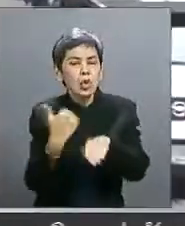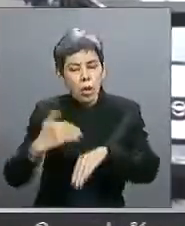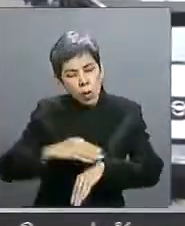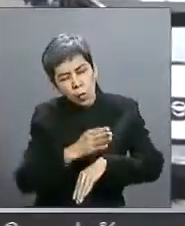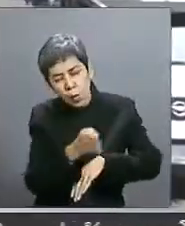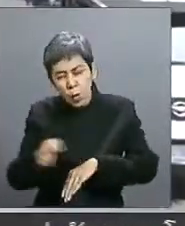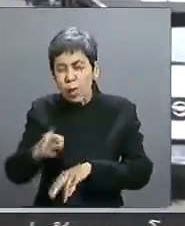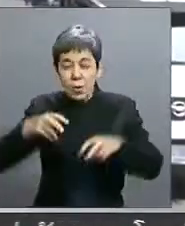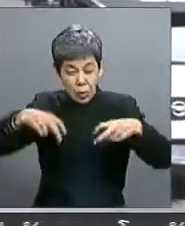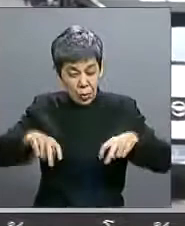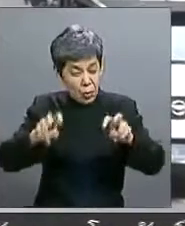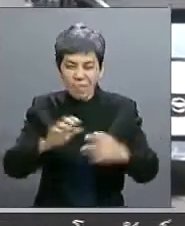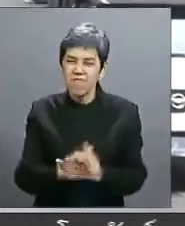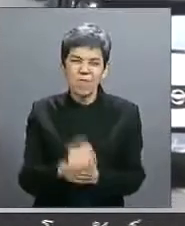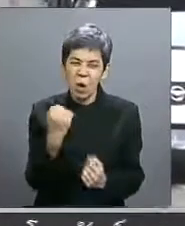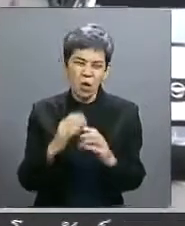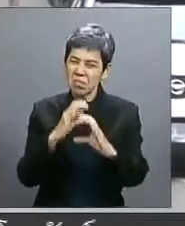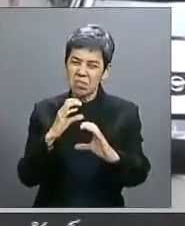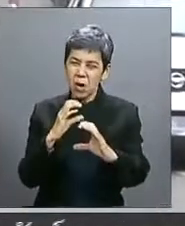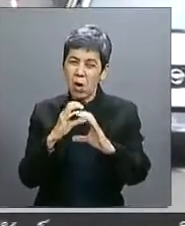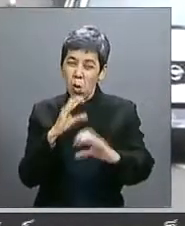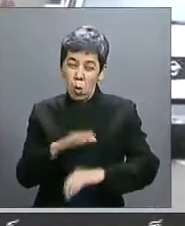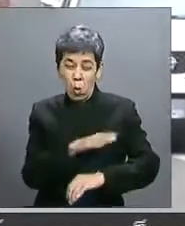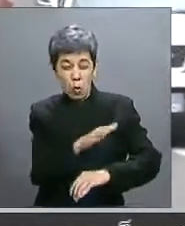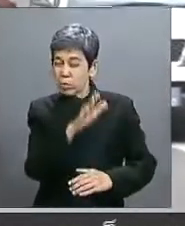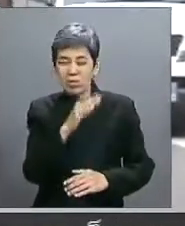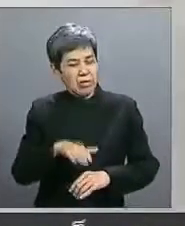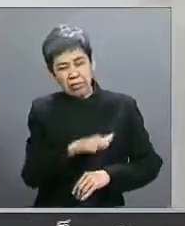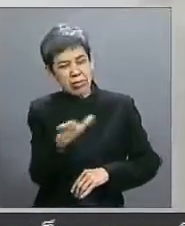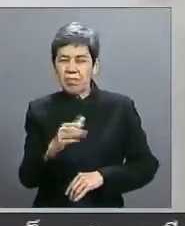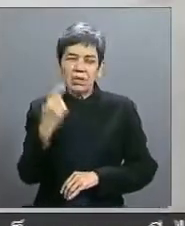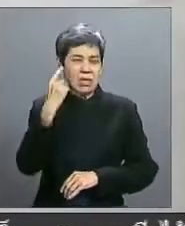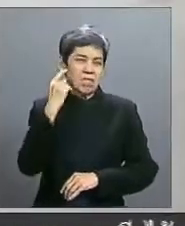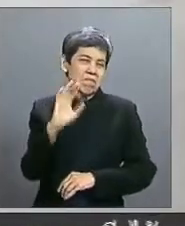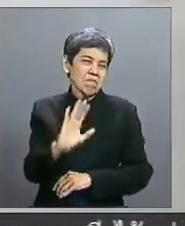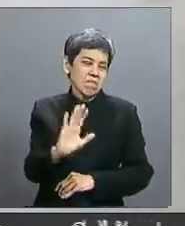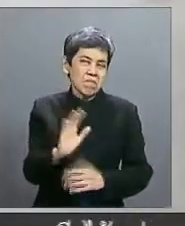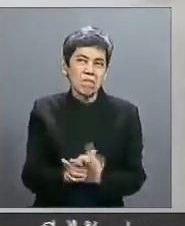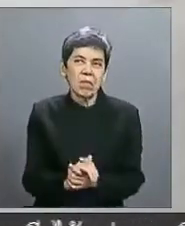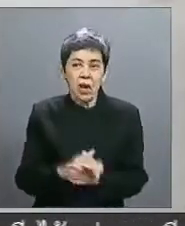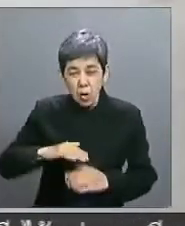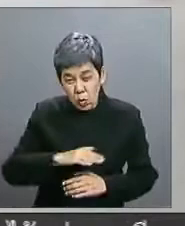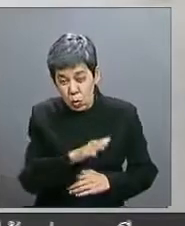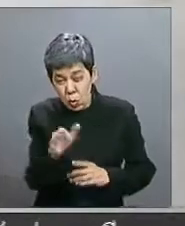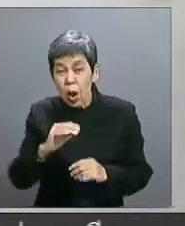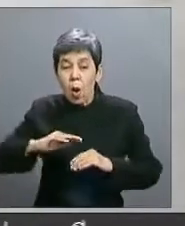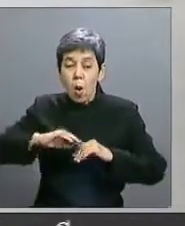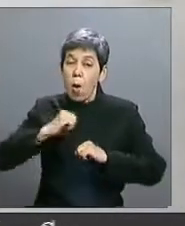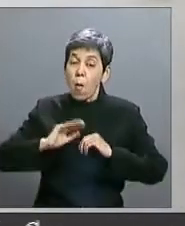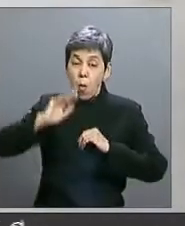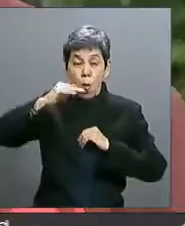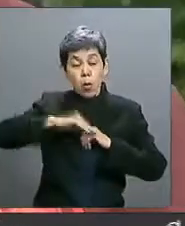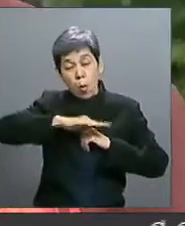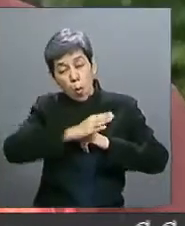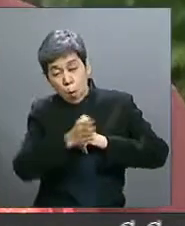ทพอาจไม่เหมาะสมให้รถบัสขนาดใหญ่ขึ้น รถประจำทางสามารถที่จะขึ้นทางเขาขึ้นไ